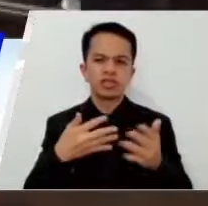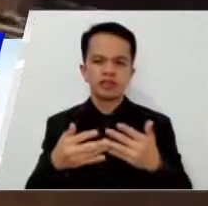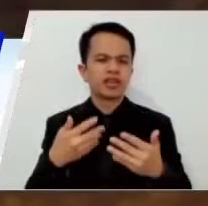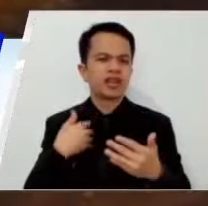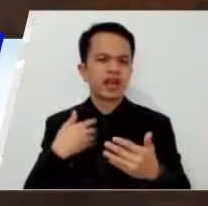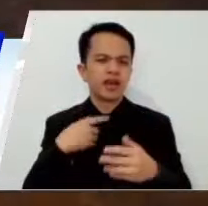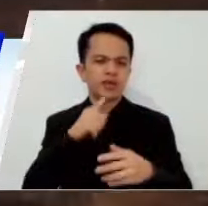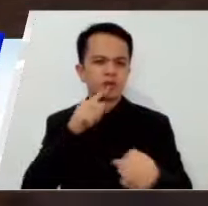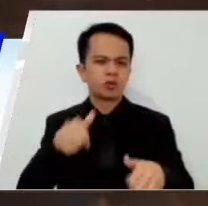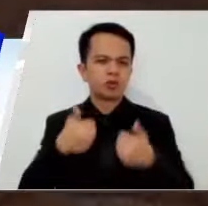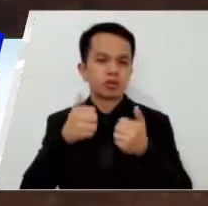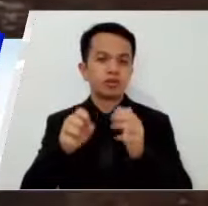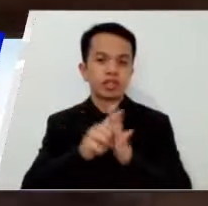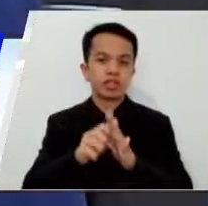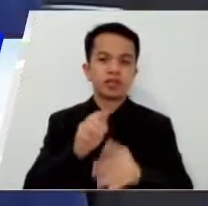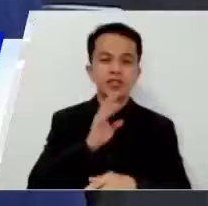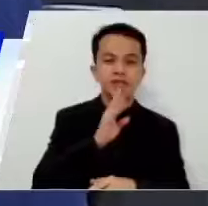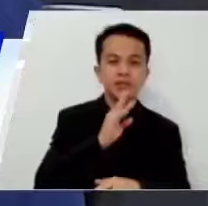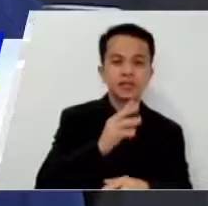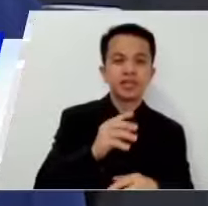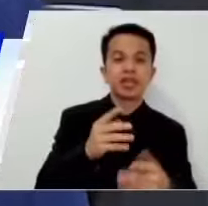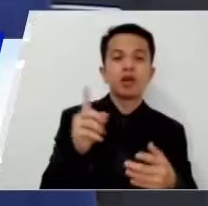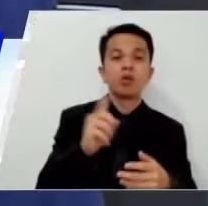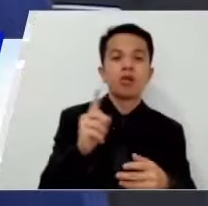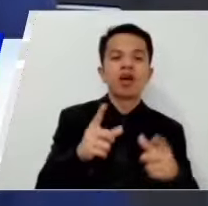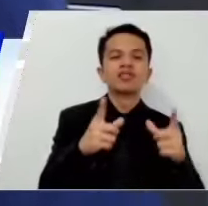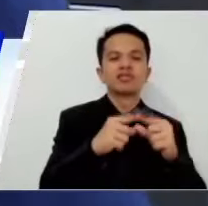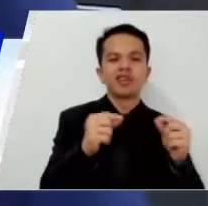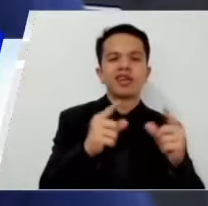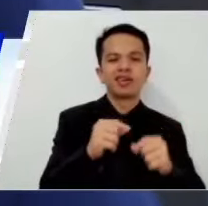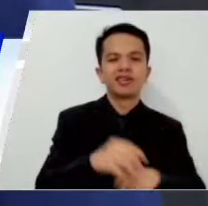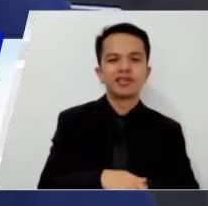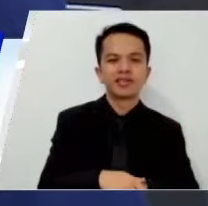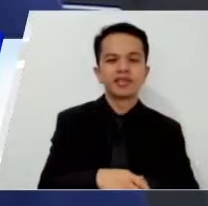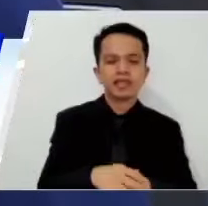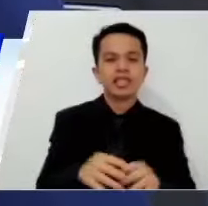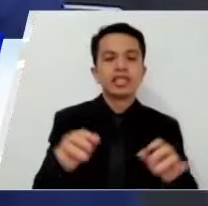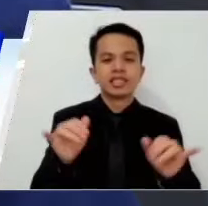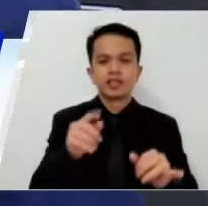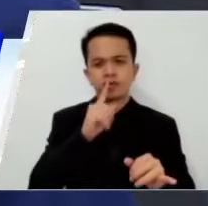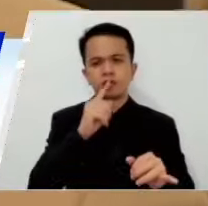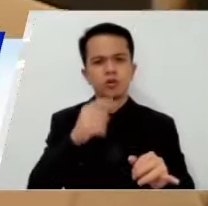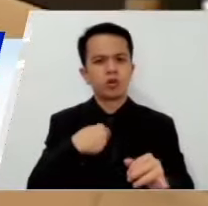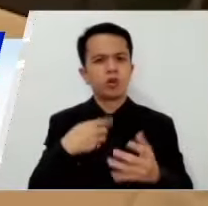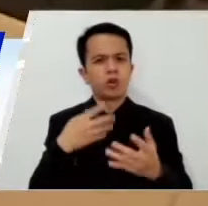ng pagsasalita ng Nihongo. Excited ako magkaroon kami ng eksena ni Alden, syempre.